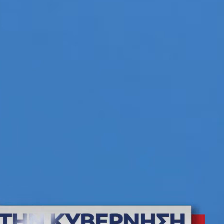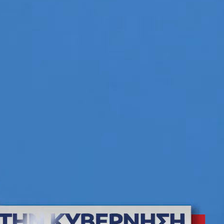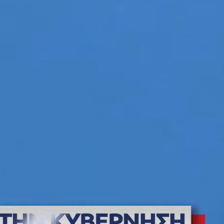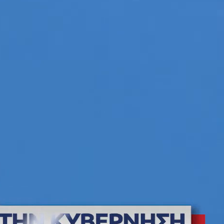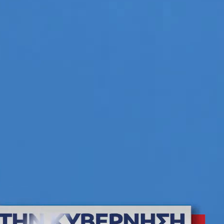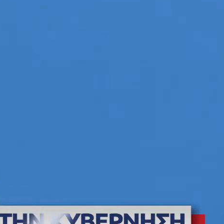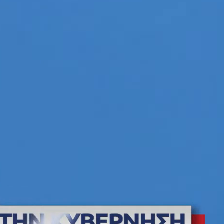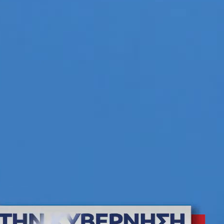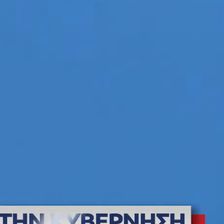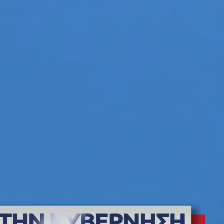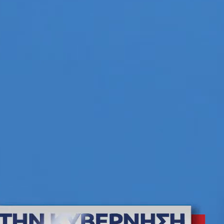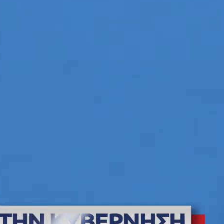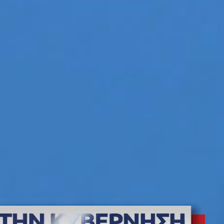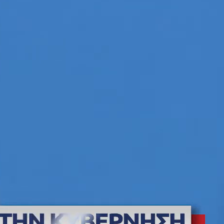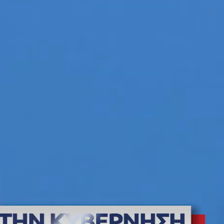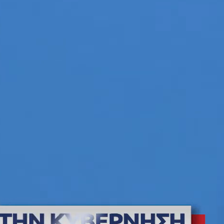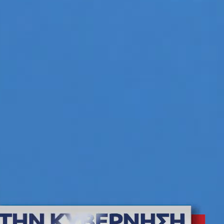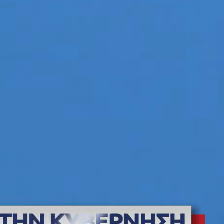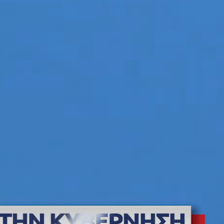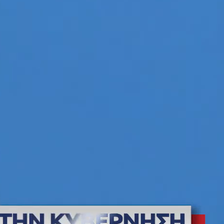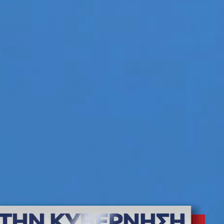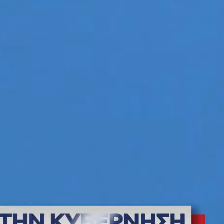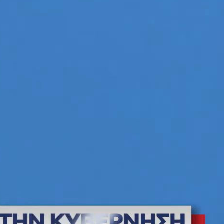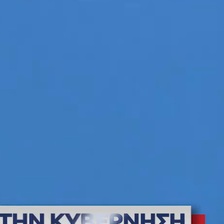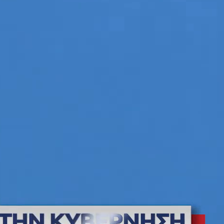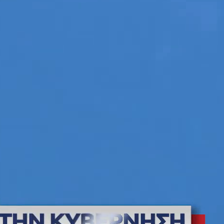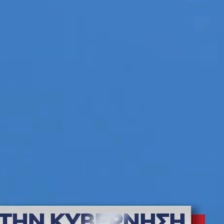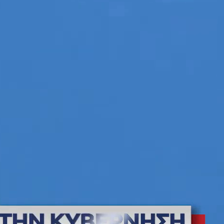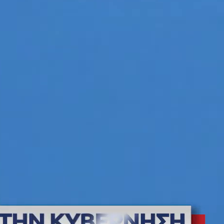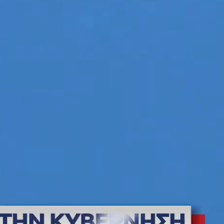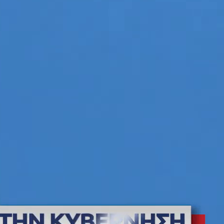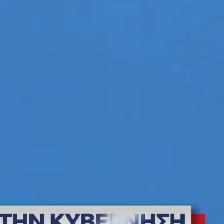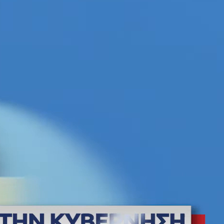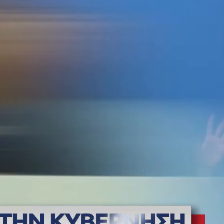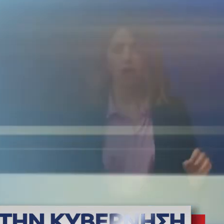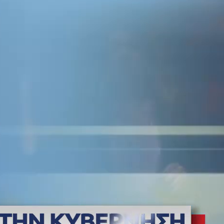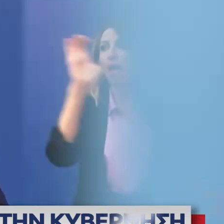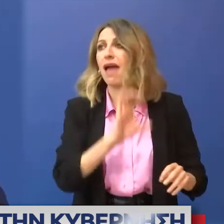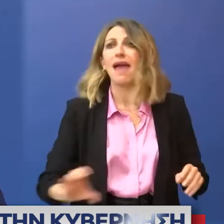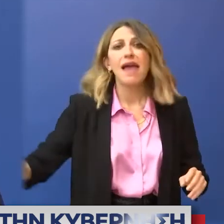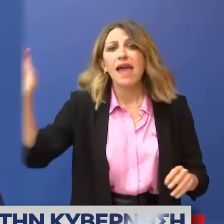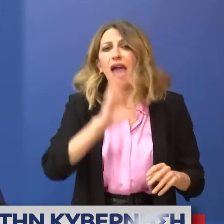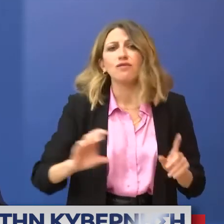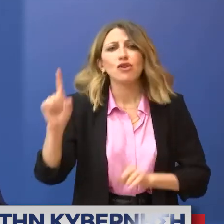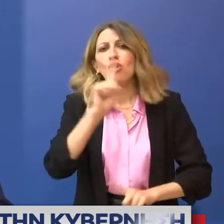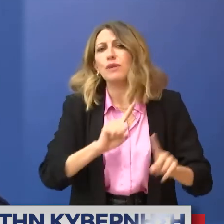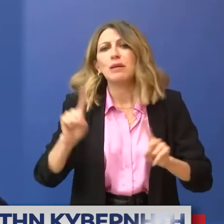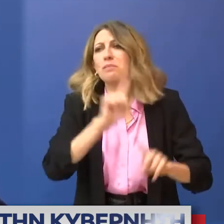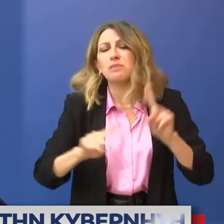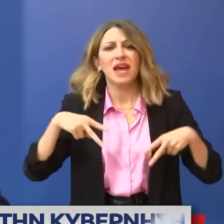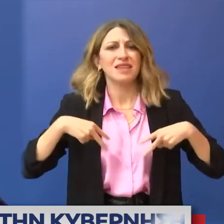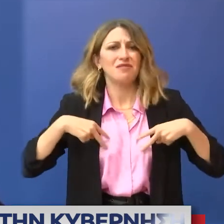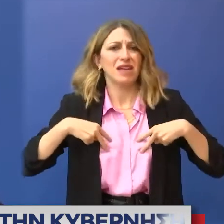στα καύσιμα μέσα στο καλοκαίρι, είπε και αυτός ότι υπάρχουν, χαρακτηρίζοντάς το σημαντικό θέμα. Σύμφωνα με τον κύριο Οικονόμου, το χειρότερο που θα μπορούσαμε